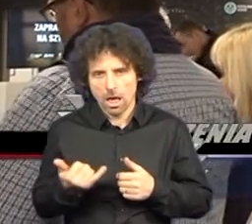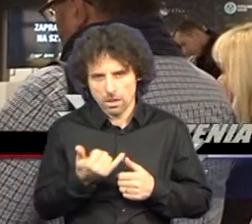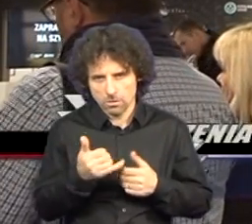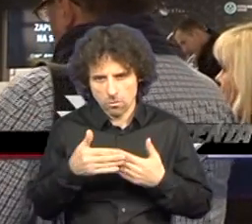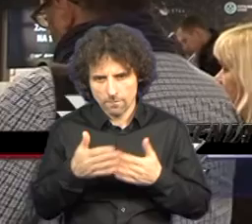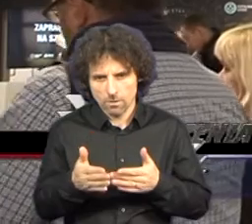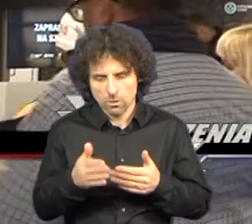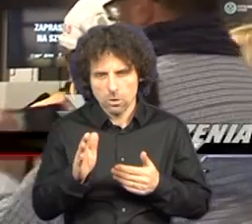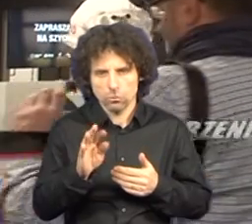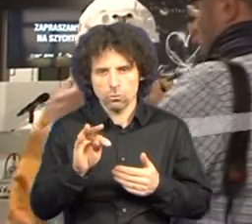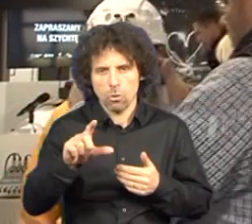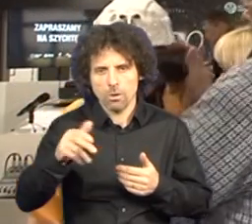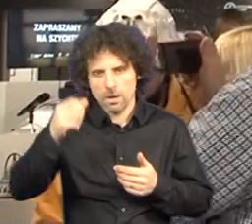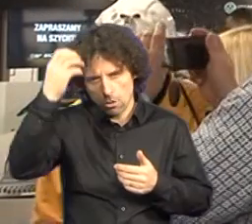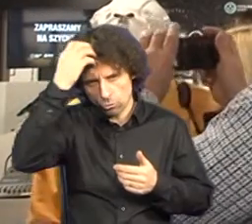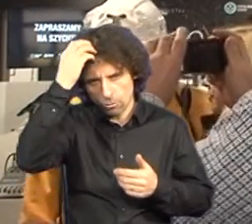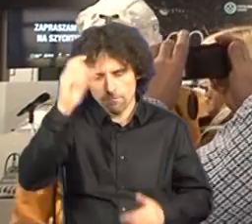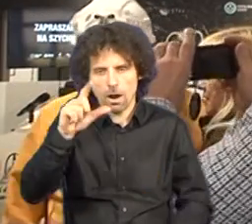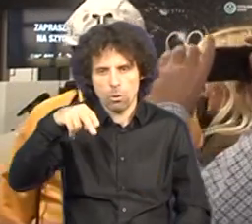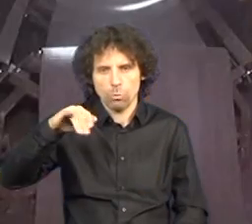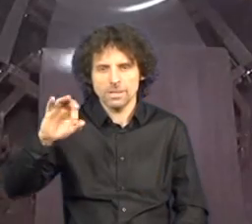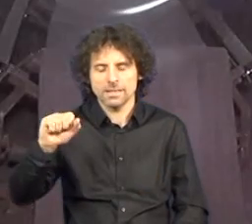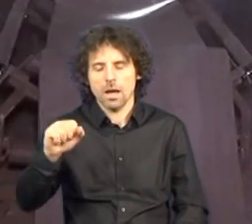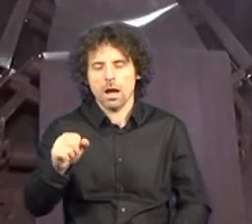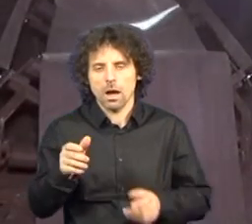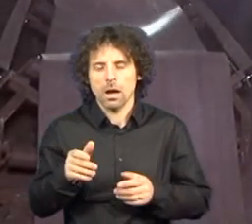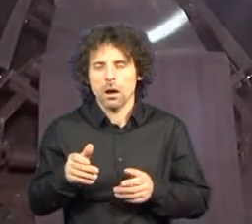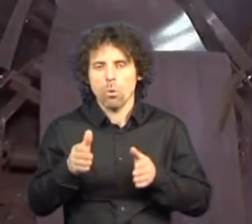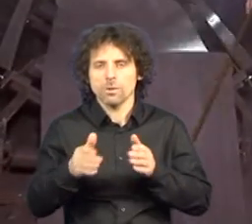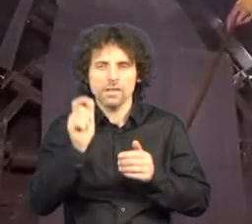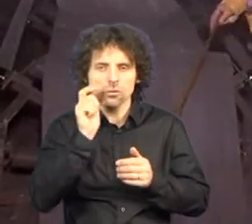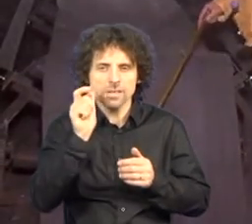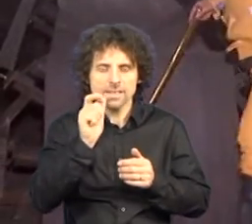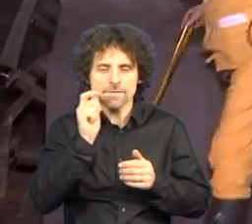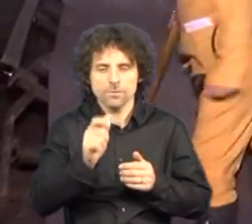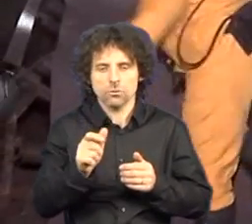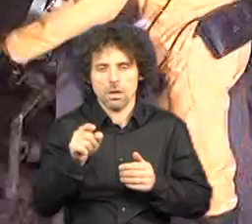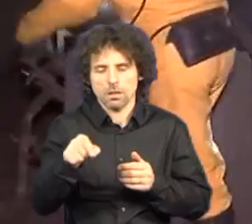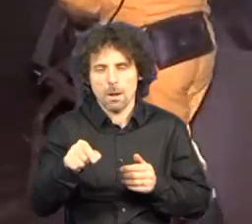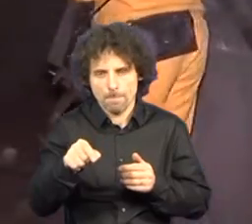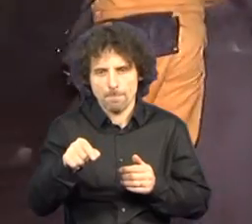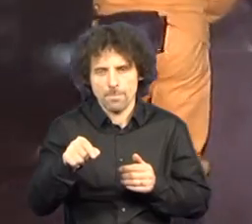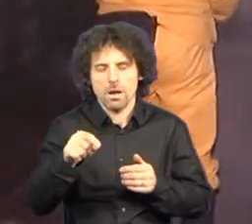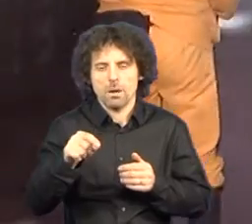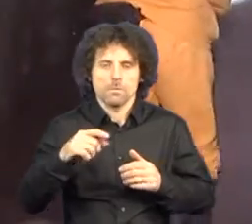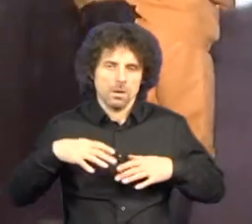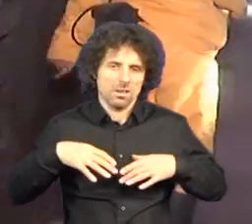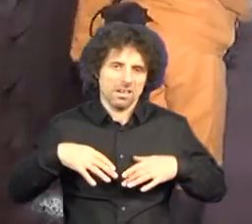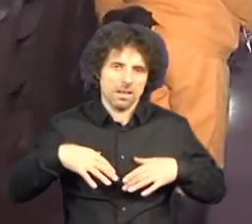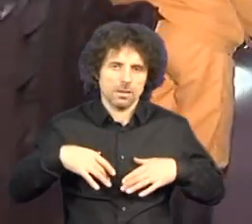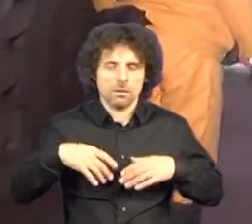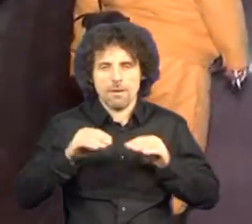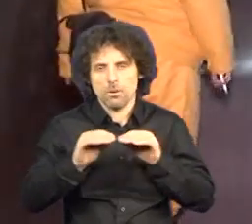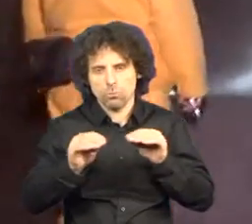Sztolnię Królową Luizę, lokalizacji przy ulicy Sienkiewicza. Na powierzchni Park 12C, czyli przestrzeń rekreacyjno